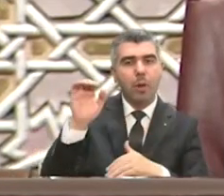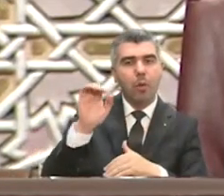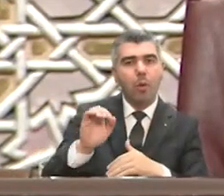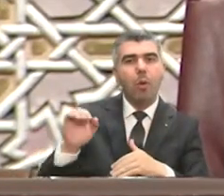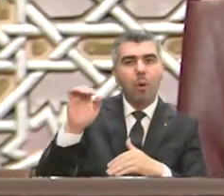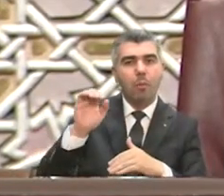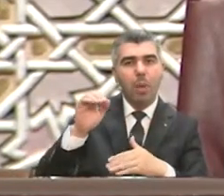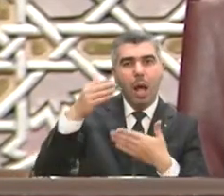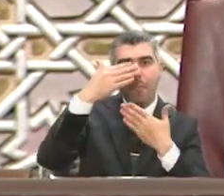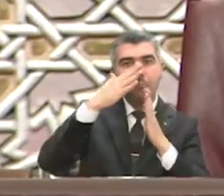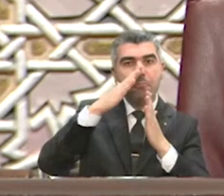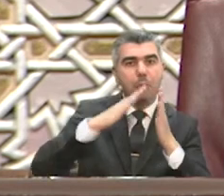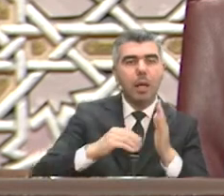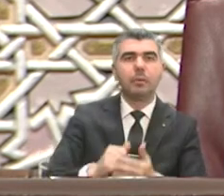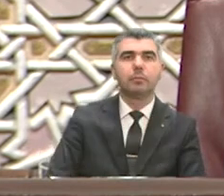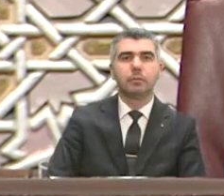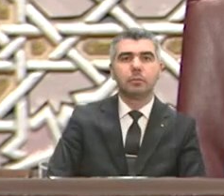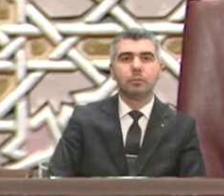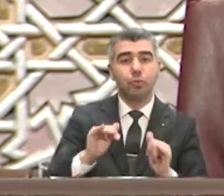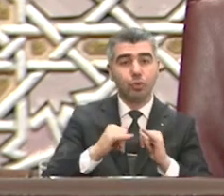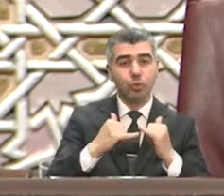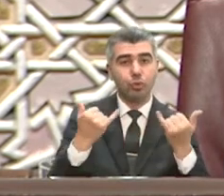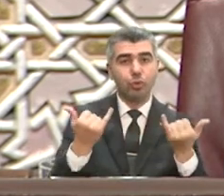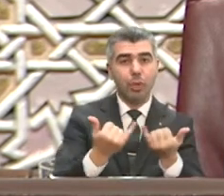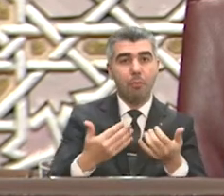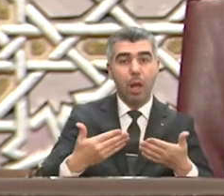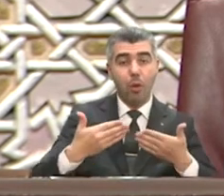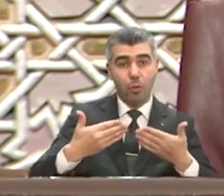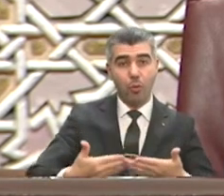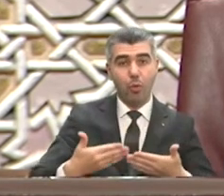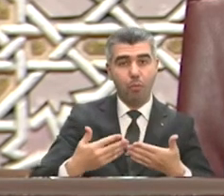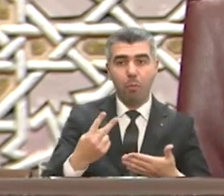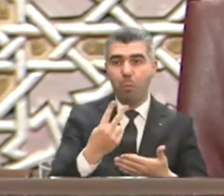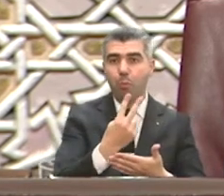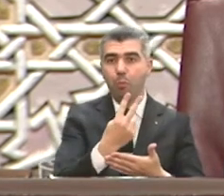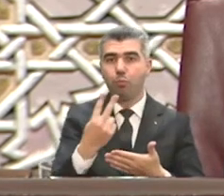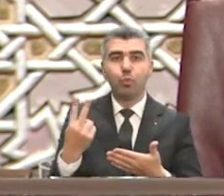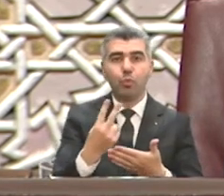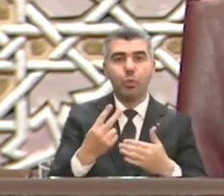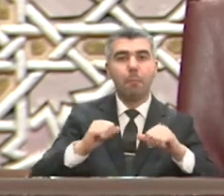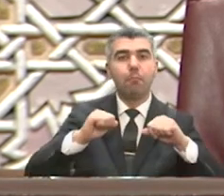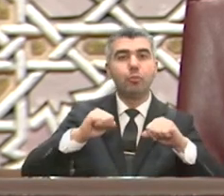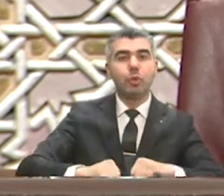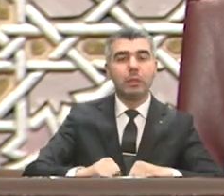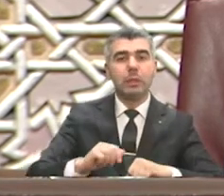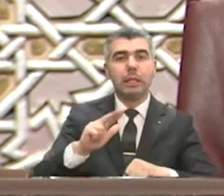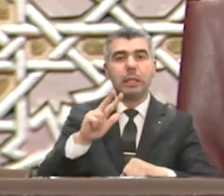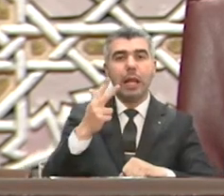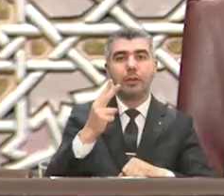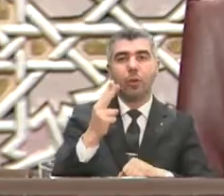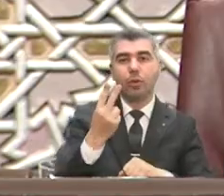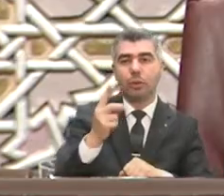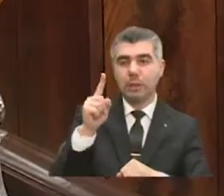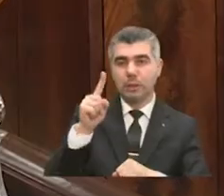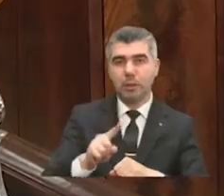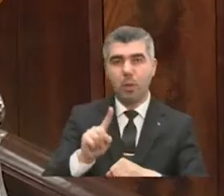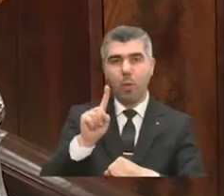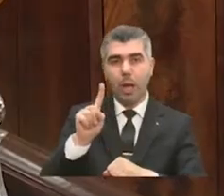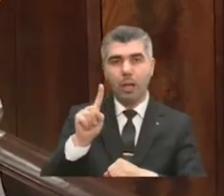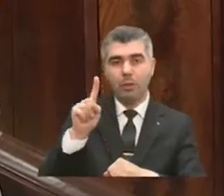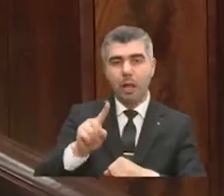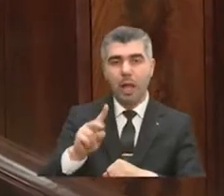partant de la suite à la position de l'Union européenne, le Parlement marocain dans ses deux chambres